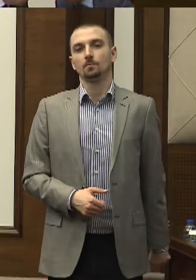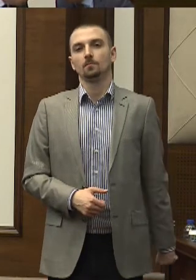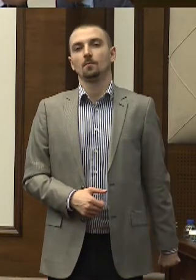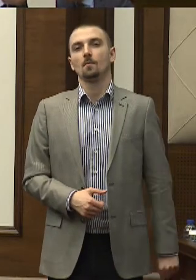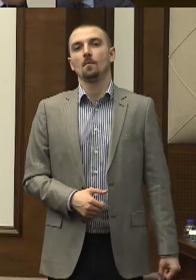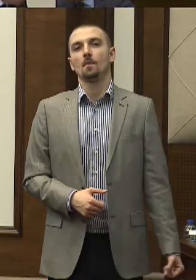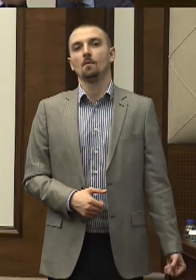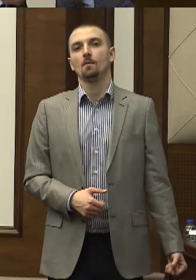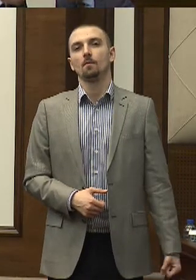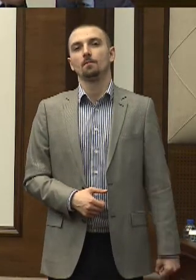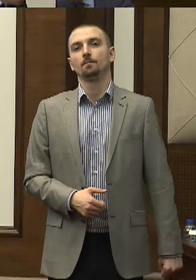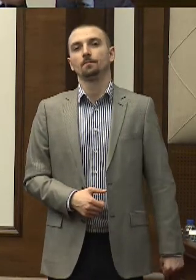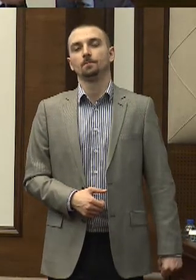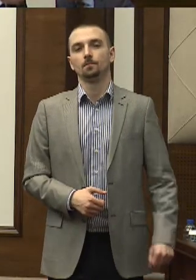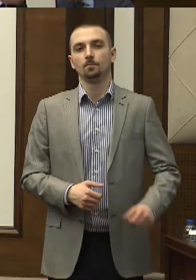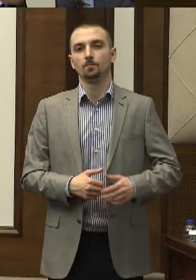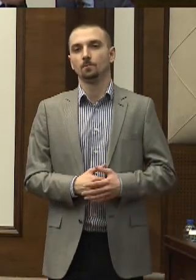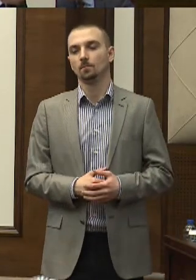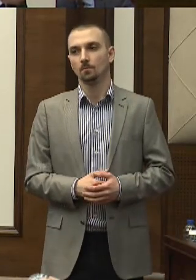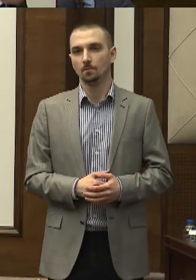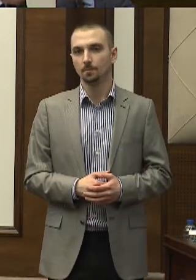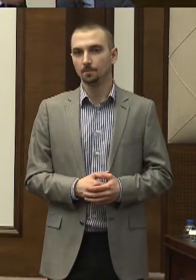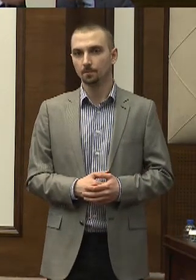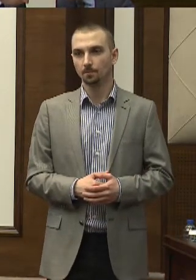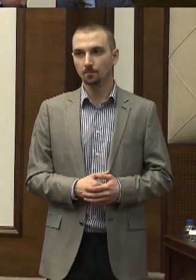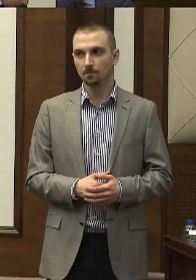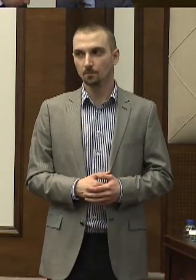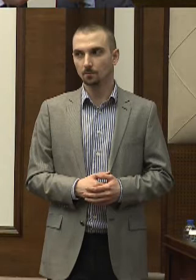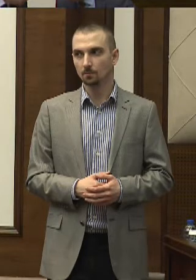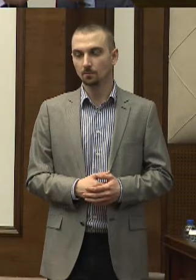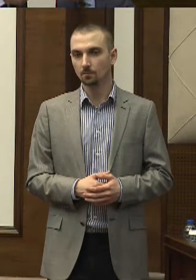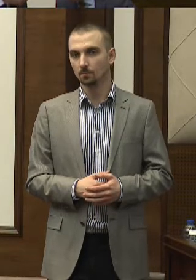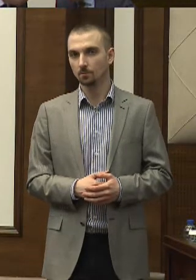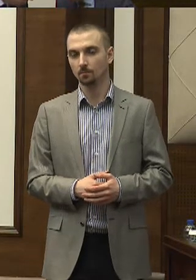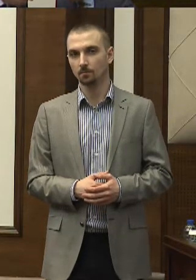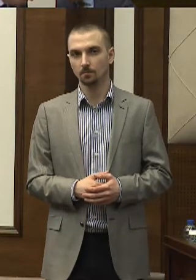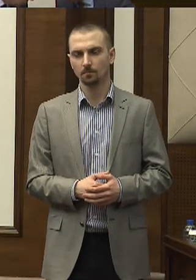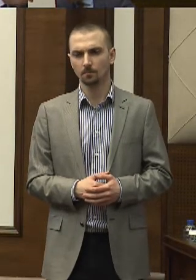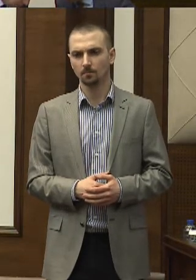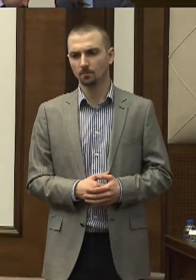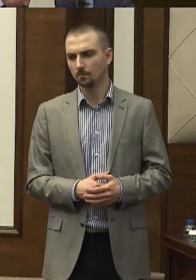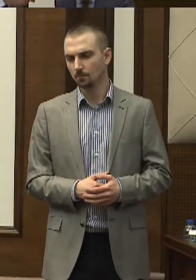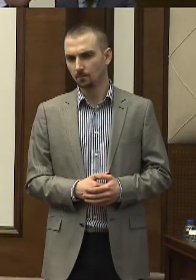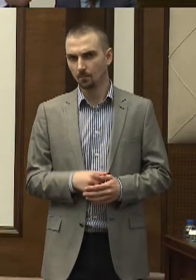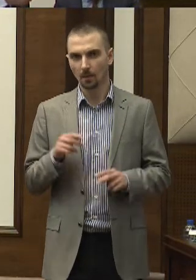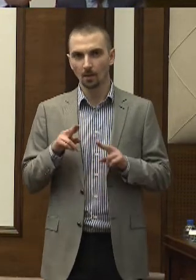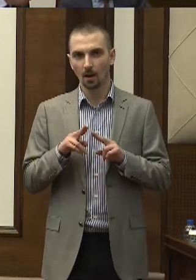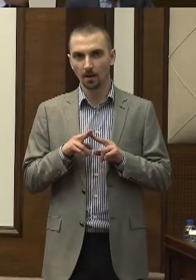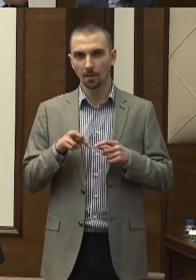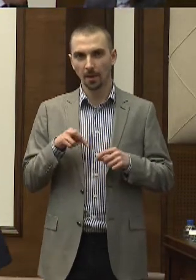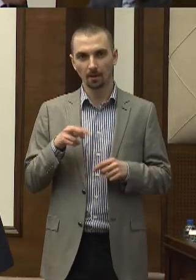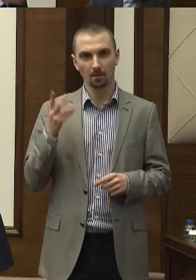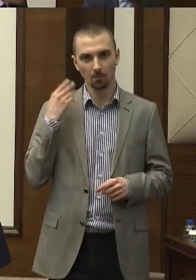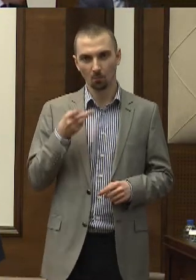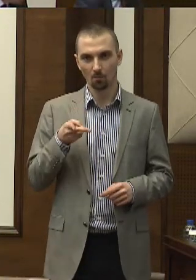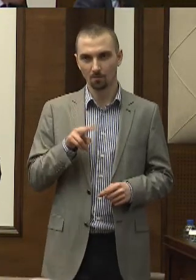Adem Yazır'ın kayınpederi rahmetli oldu. Recep Bey ilk duyuruyu yapmıştı. Kayınpederi de meclis üyesi, eşi,